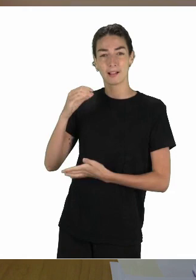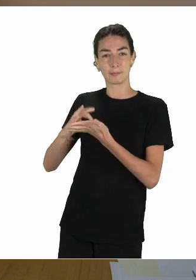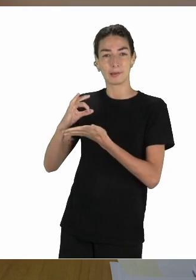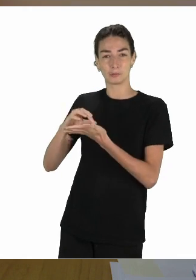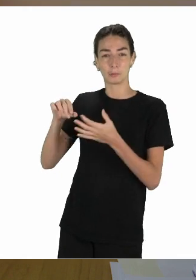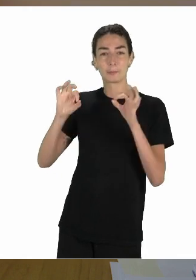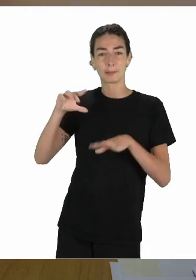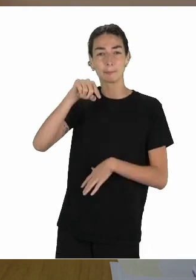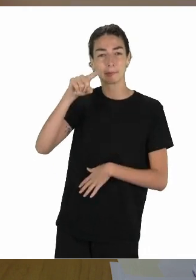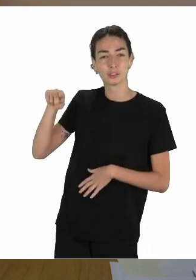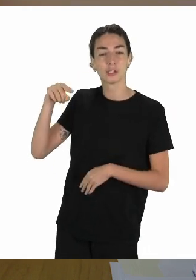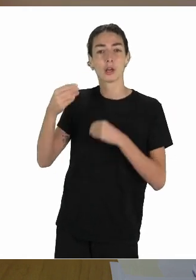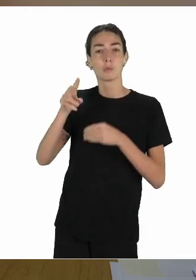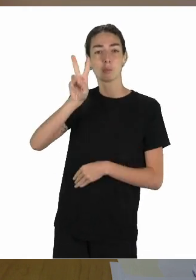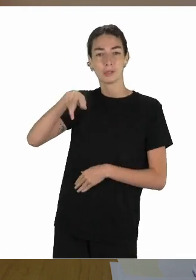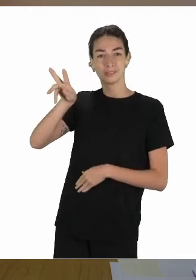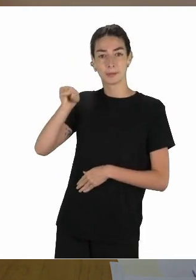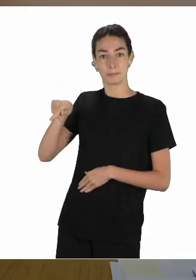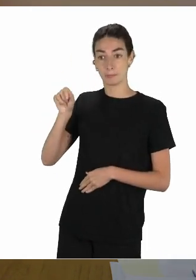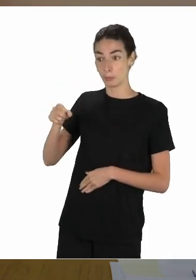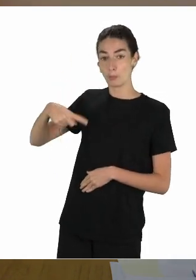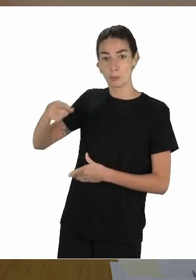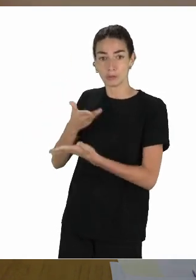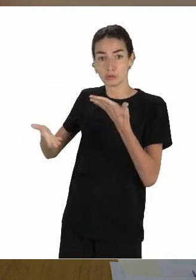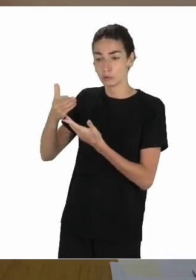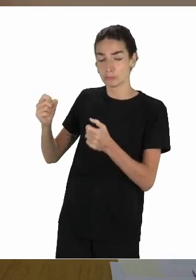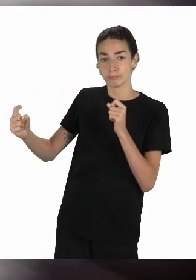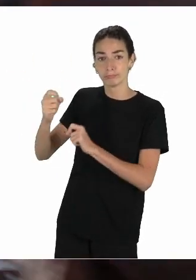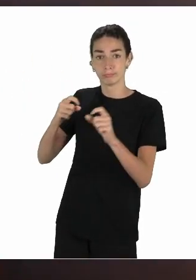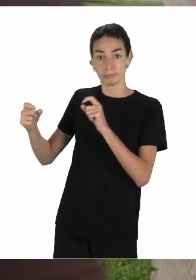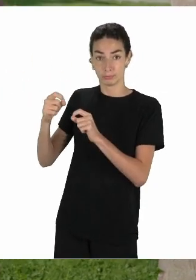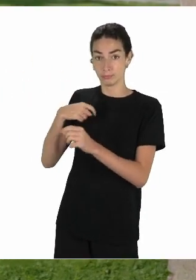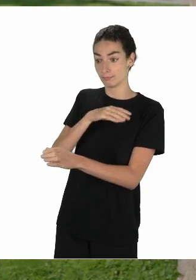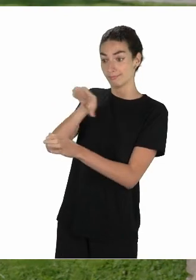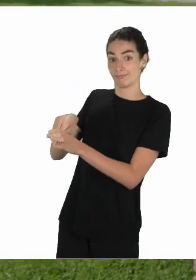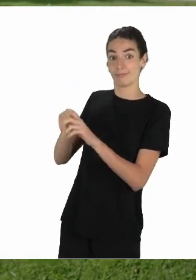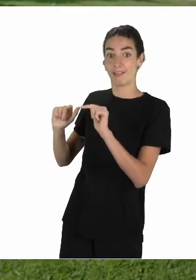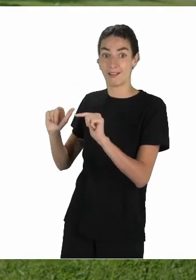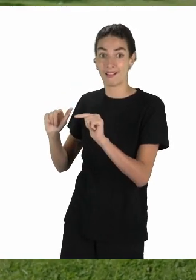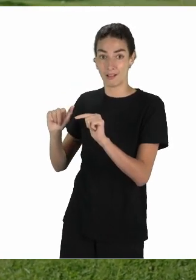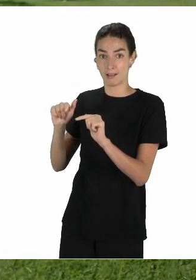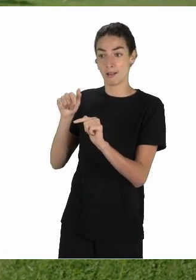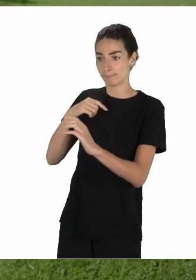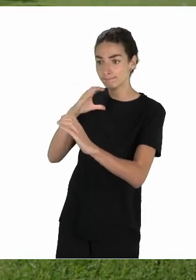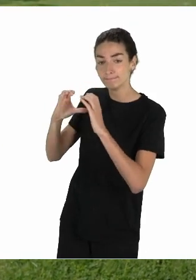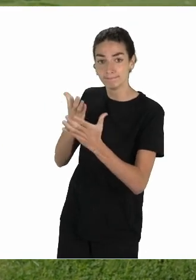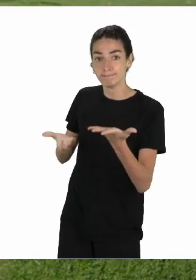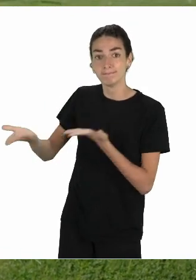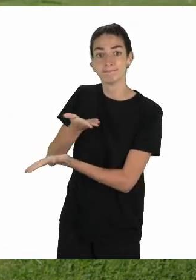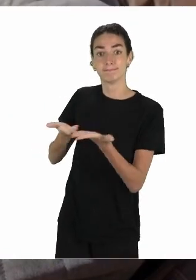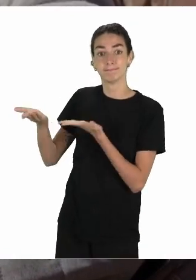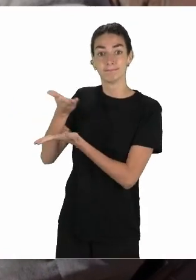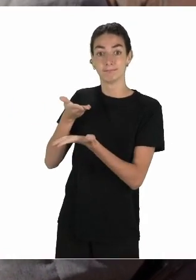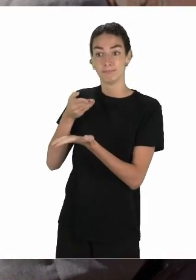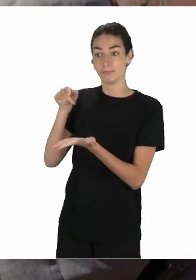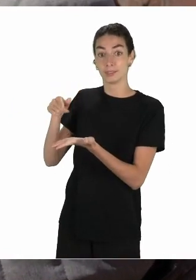Signal, ça ressemble à Messenger ou WhatsApp, donc elles peuvent échanger entre elles. Donc moi je fais partie aussi des groupes, donc je peux aussi communiquer avec